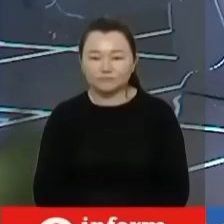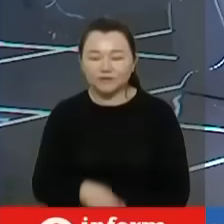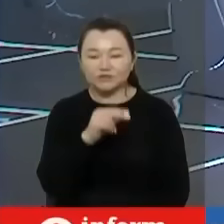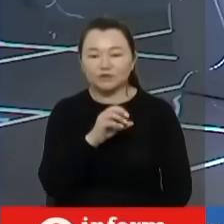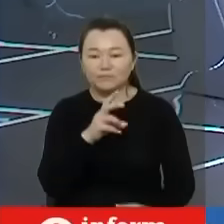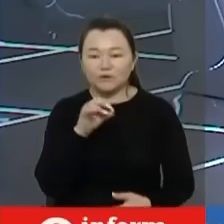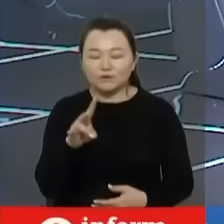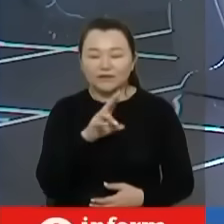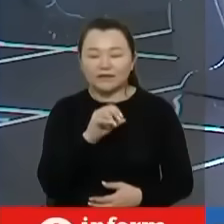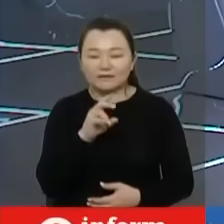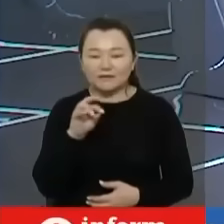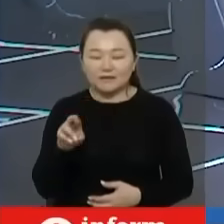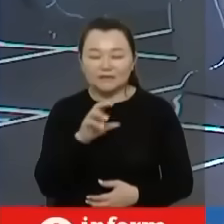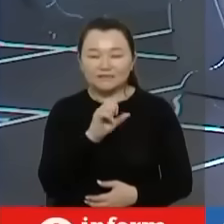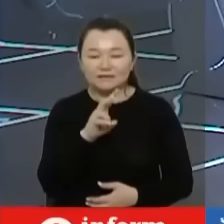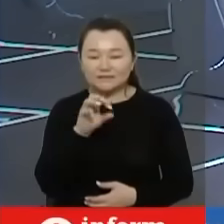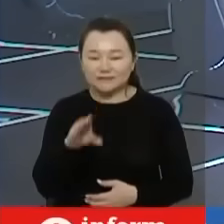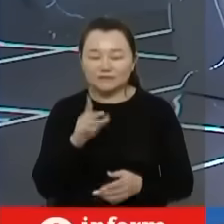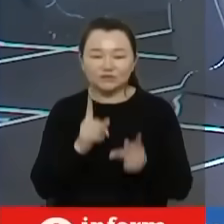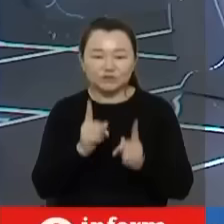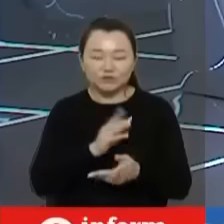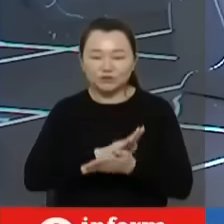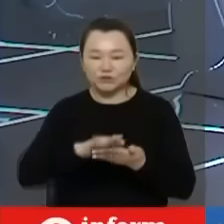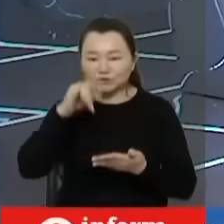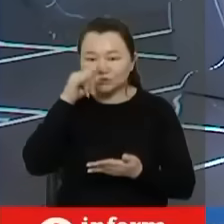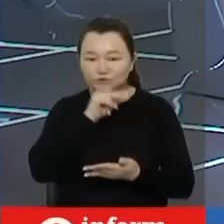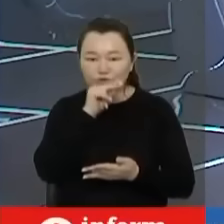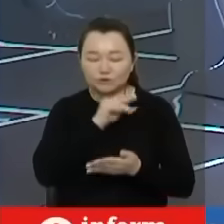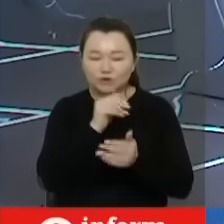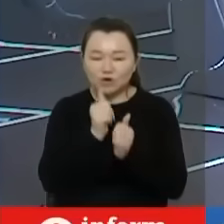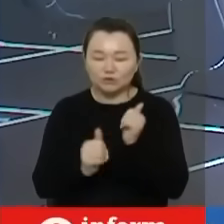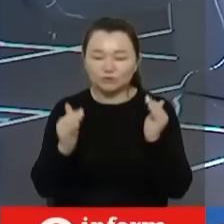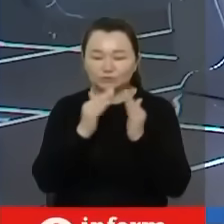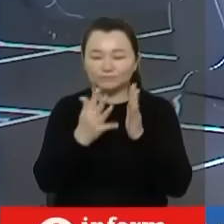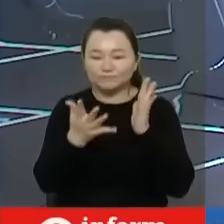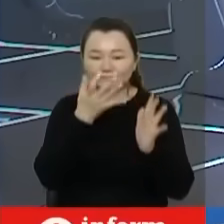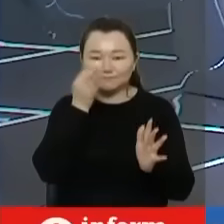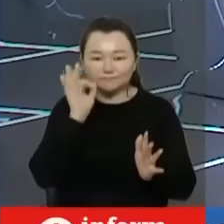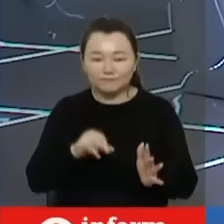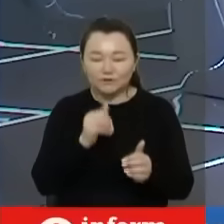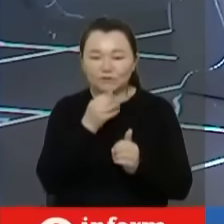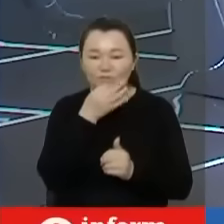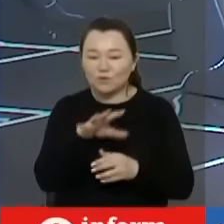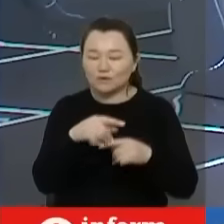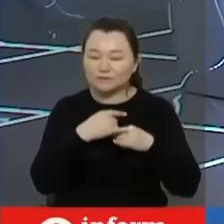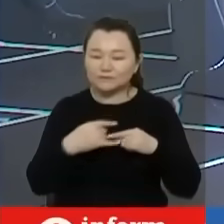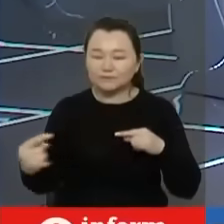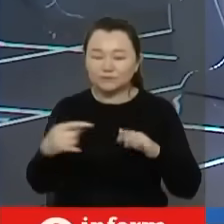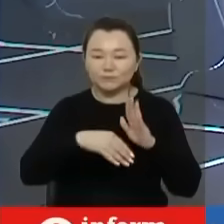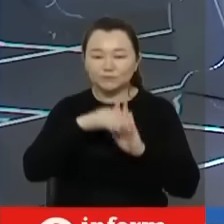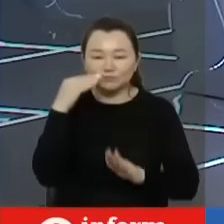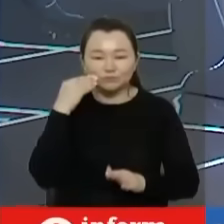Чемпион Кения Сансет, нағыз қазақи табиғи шай. Бұл әр үйді хош еске толтырып, кезгелген дастарханның сәнін келдіретін жоғар